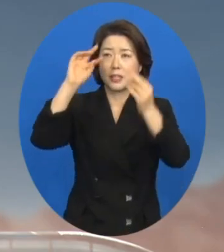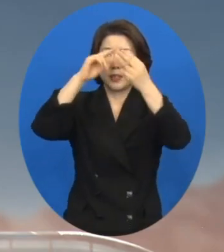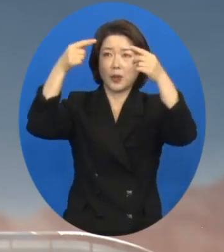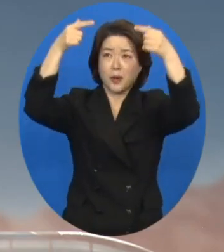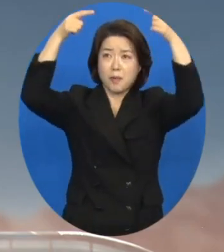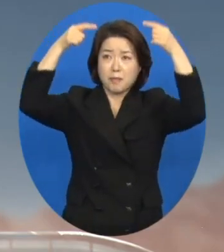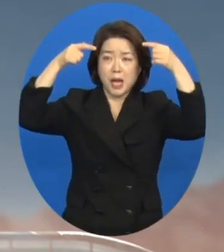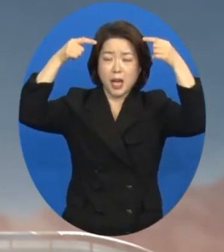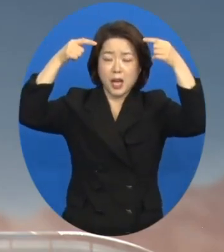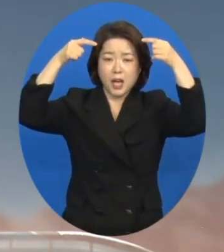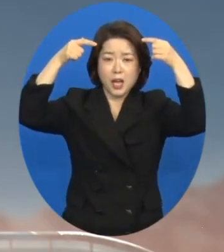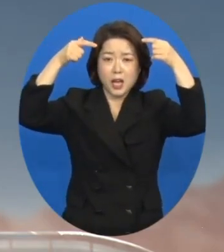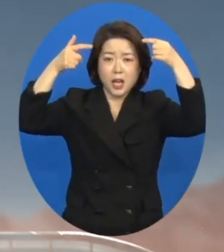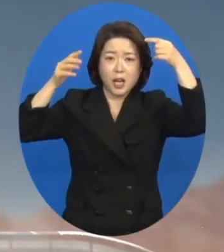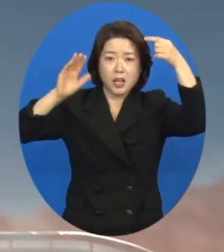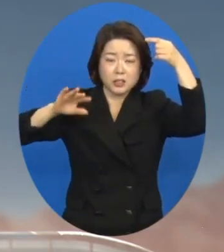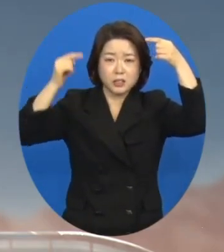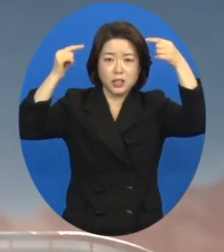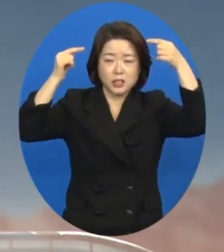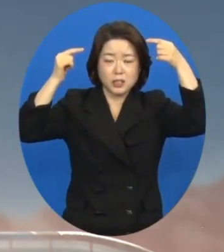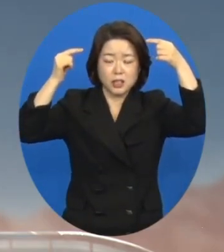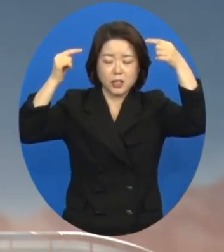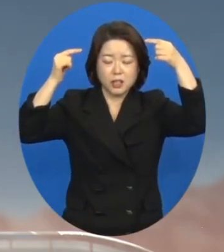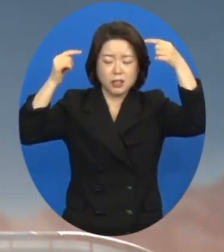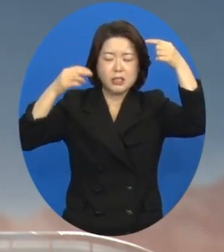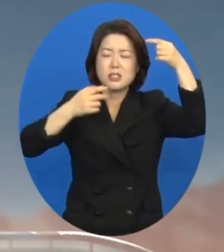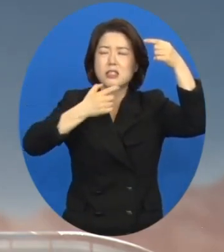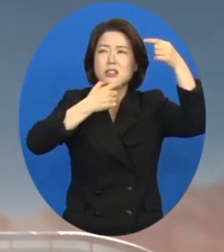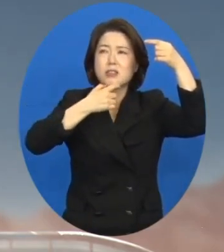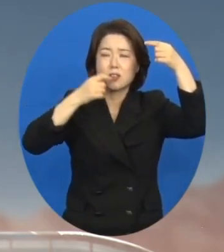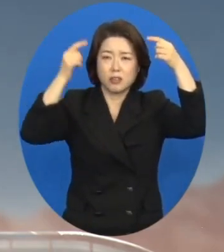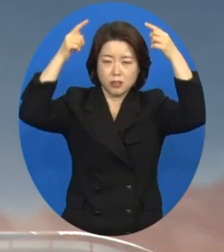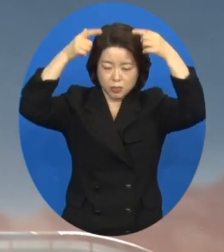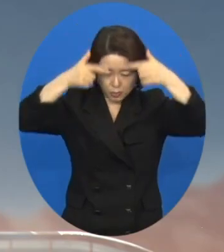근데 그의 눈을 월계관으로 가리죠.